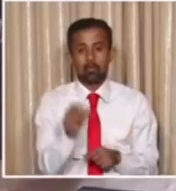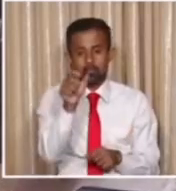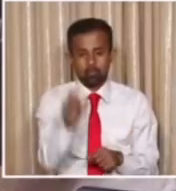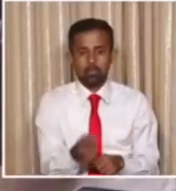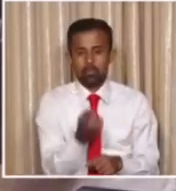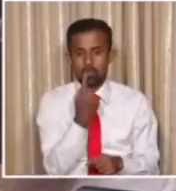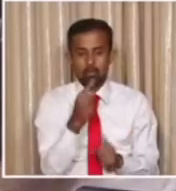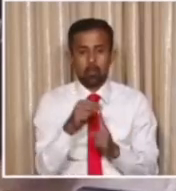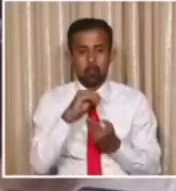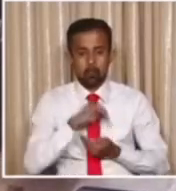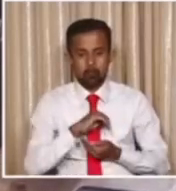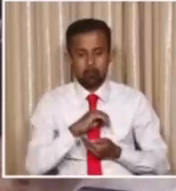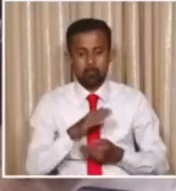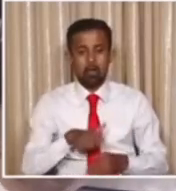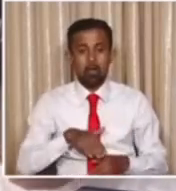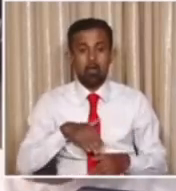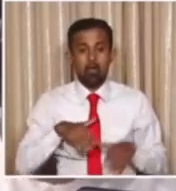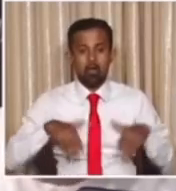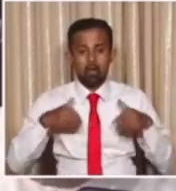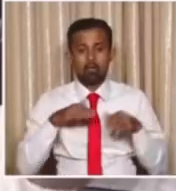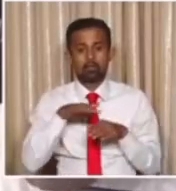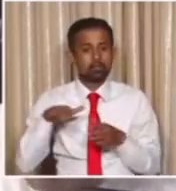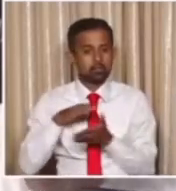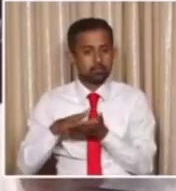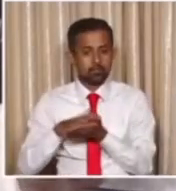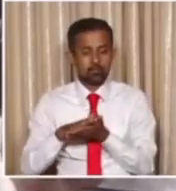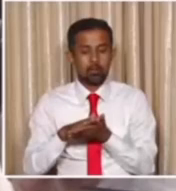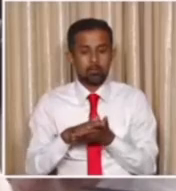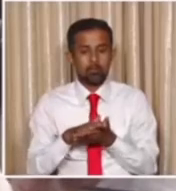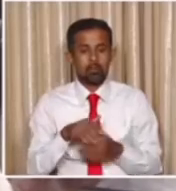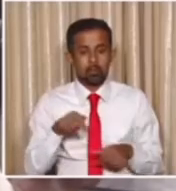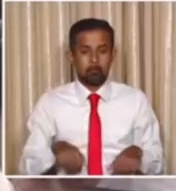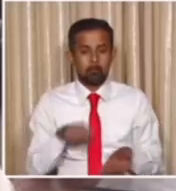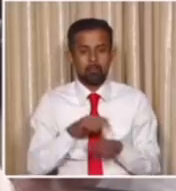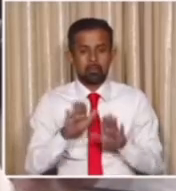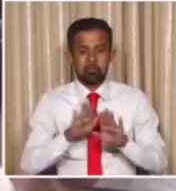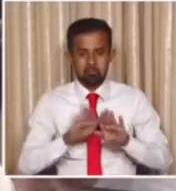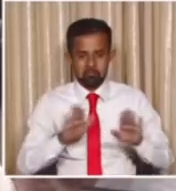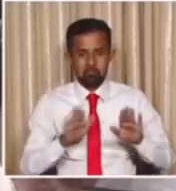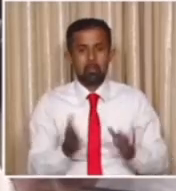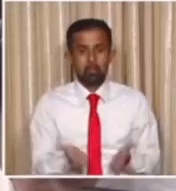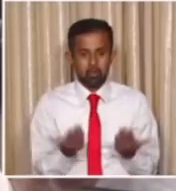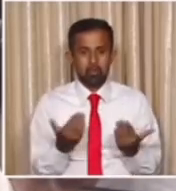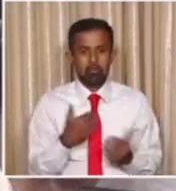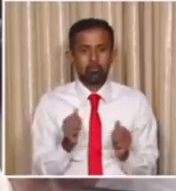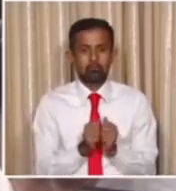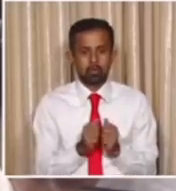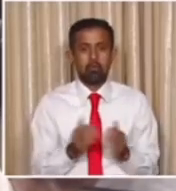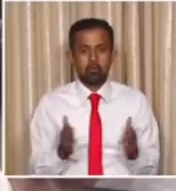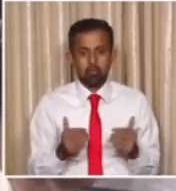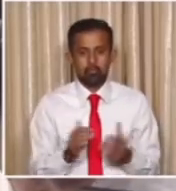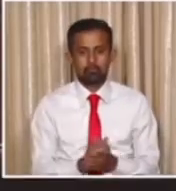පෞද්ගලික සෞඛ්‍ය සේවයත් මේ වෙනකොට යම් කිසි විදිහේ පාලනයකට ගෙන ඒමට අපි කටයුතු කරමින්